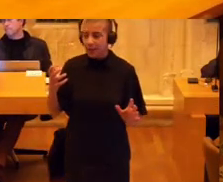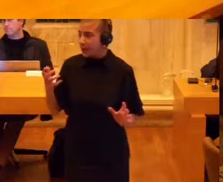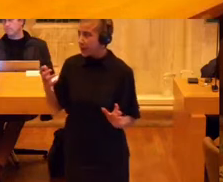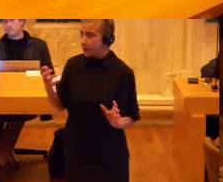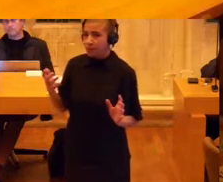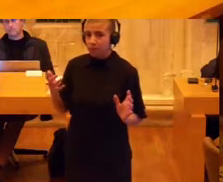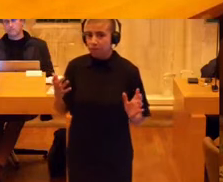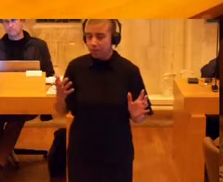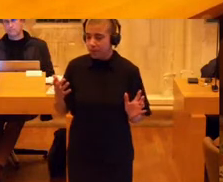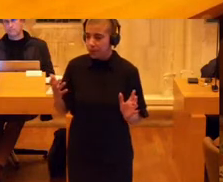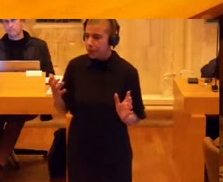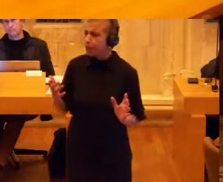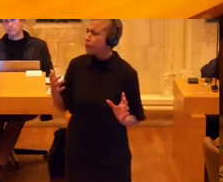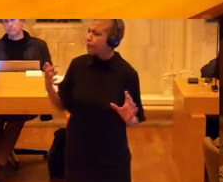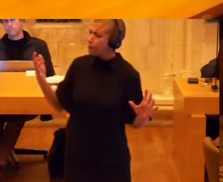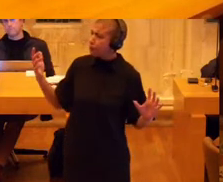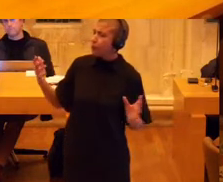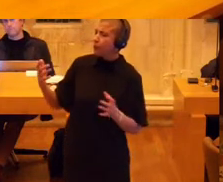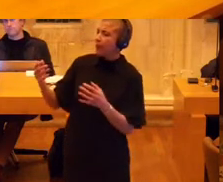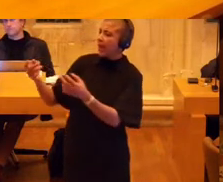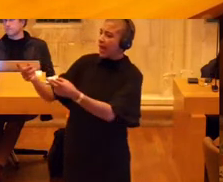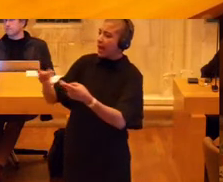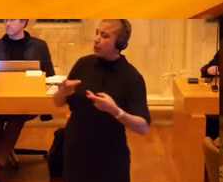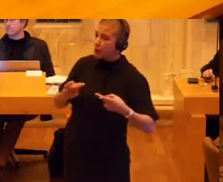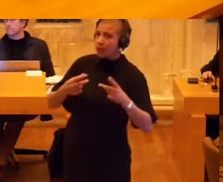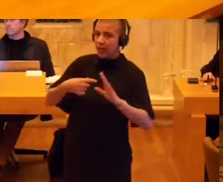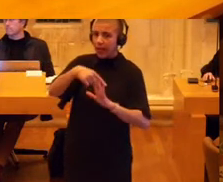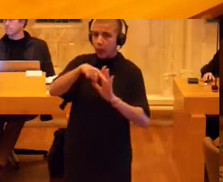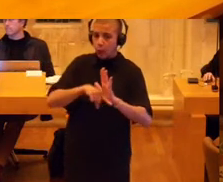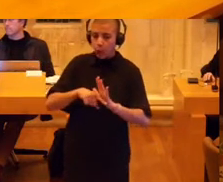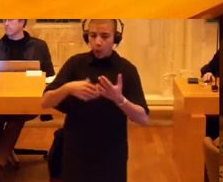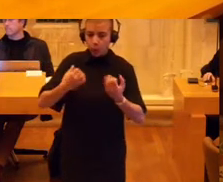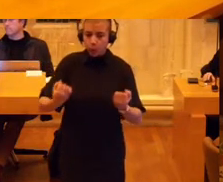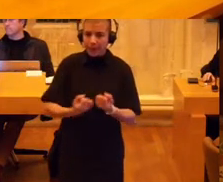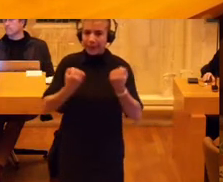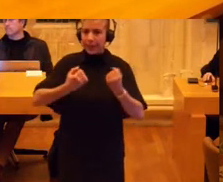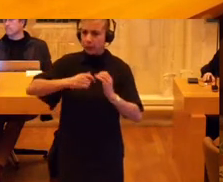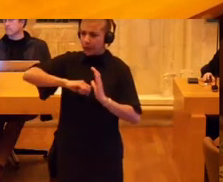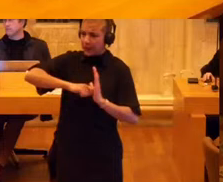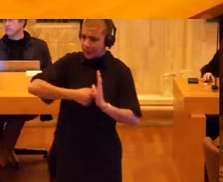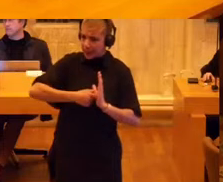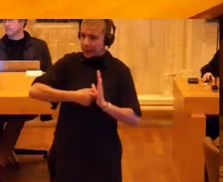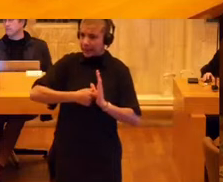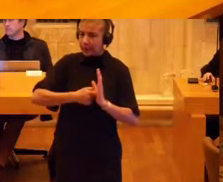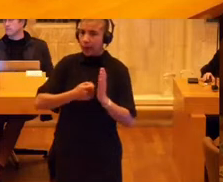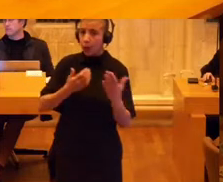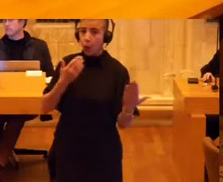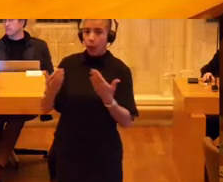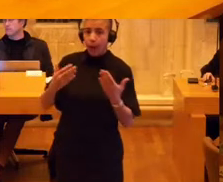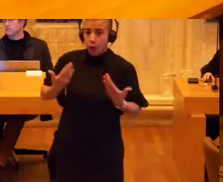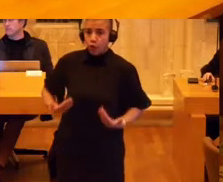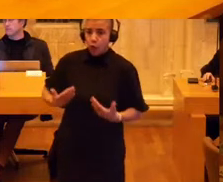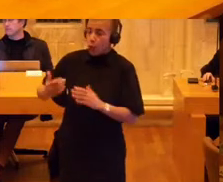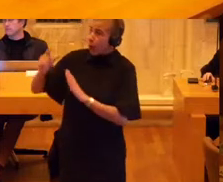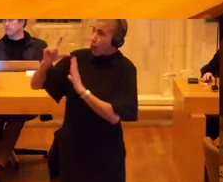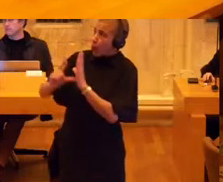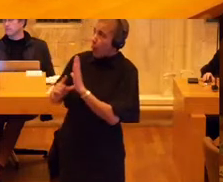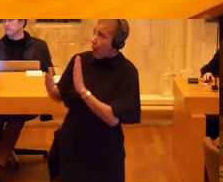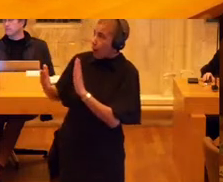Donc, vous annoncez donc un règlement de publicité, un règlement plus restrictif par rapport à la loi, et c'est effectivement une